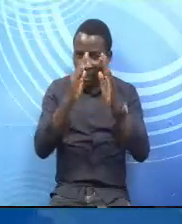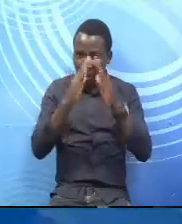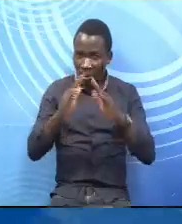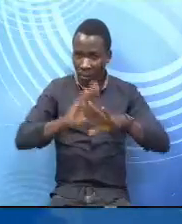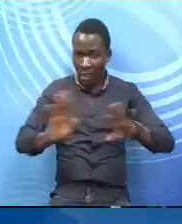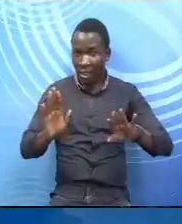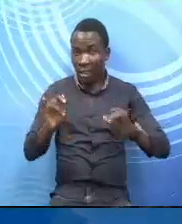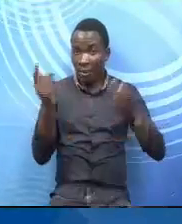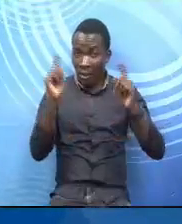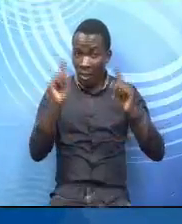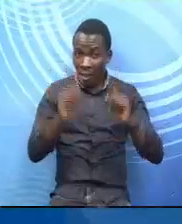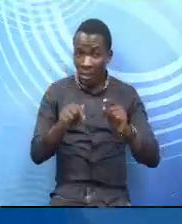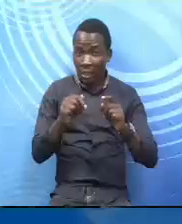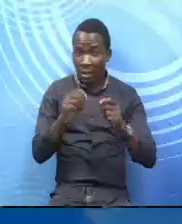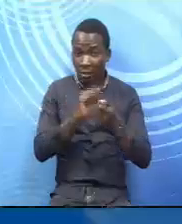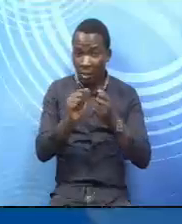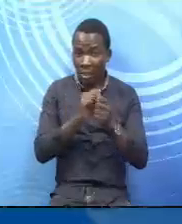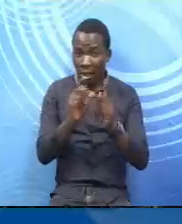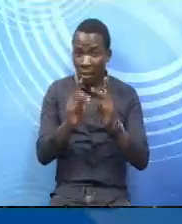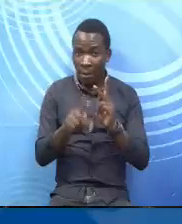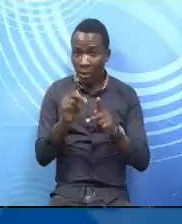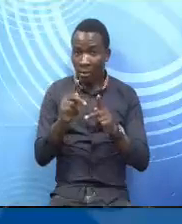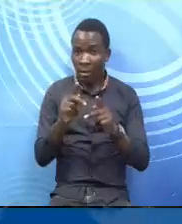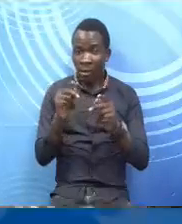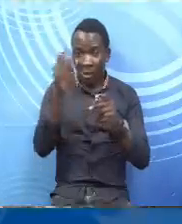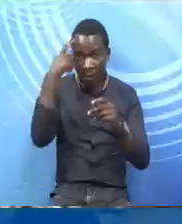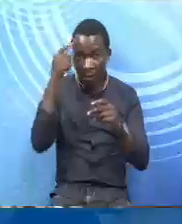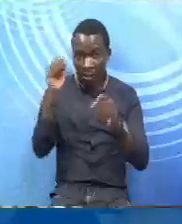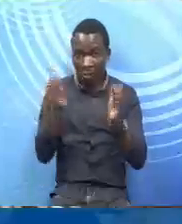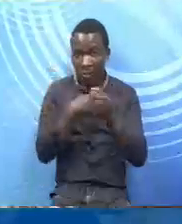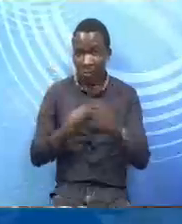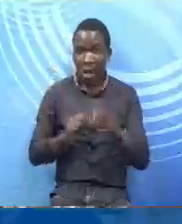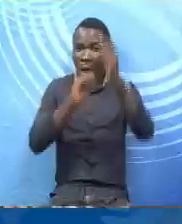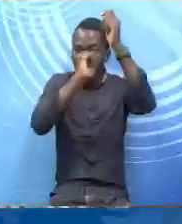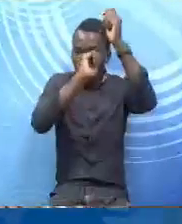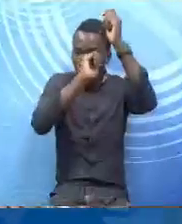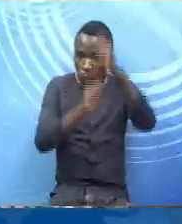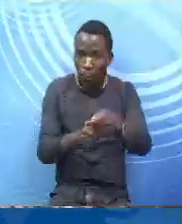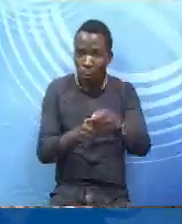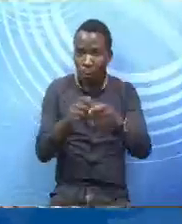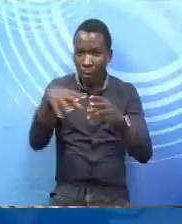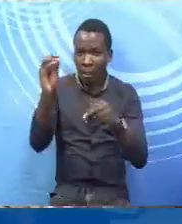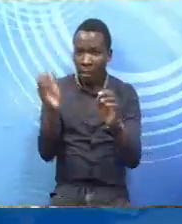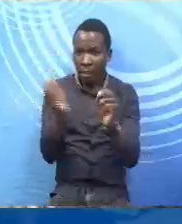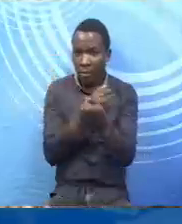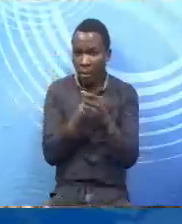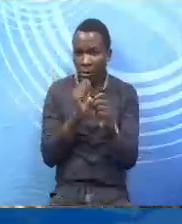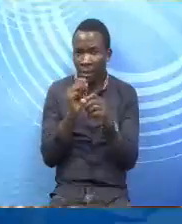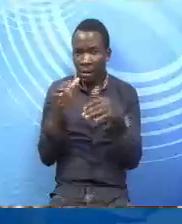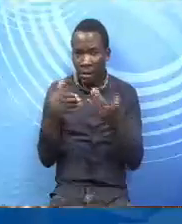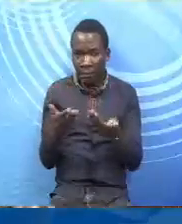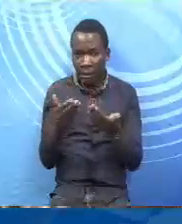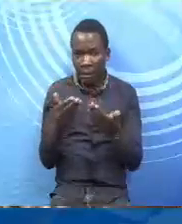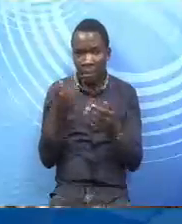zi cyo ishoka ntabwo ushoboye kuyimukubita ngo uhave ugende kiwaza biragenda gute na toilette ntayihari